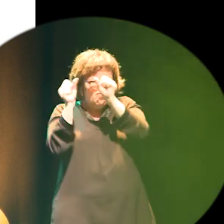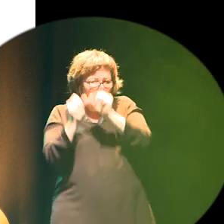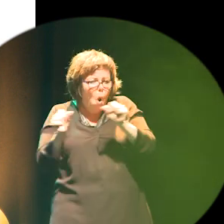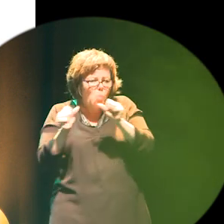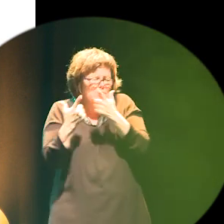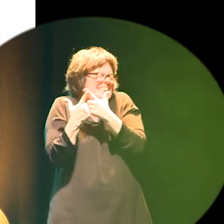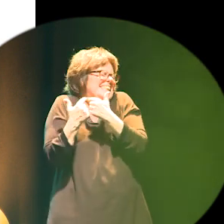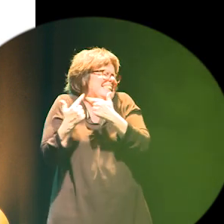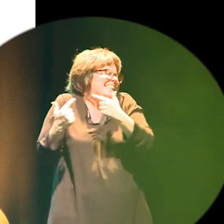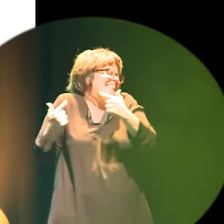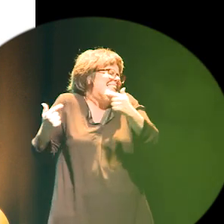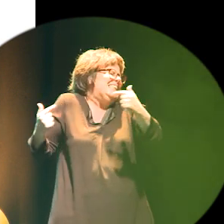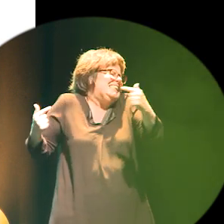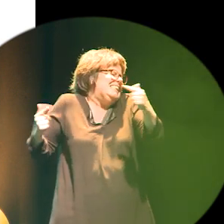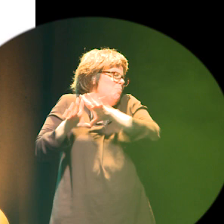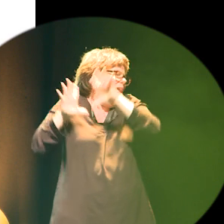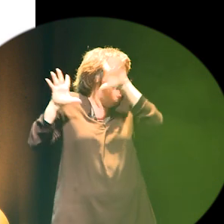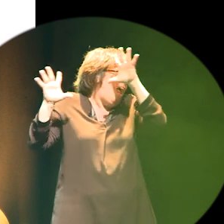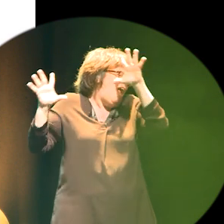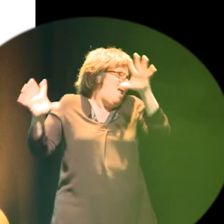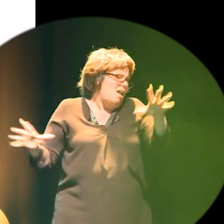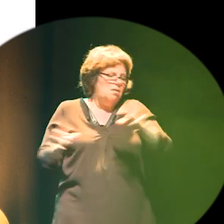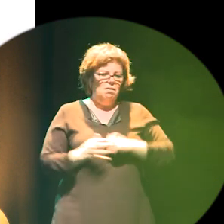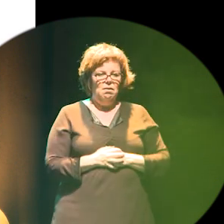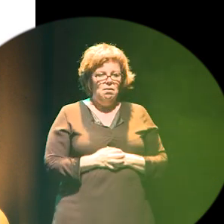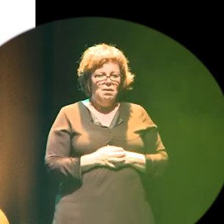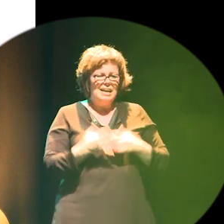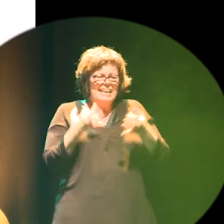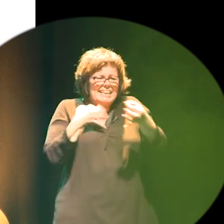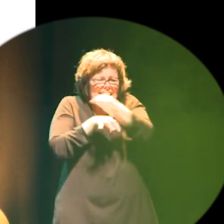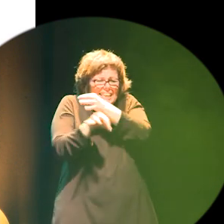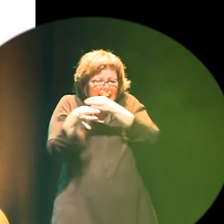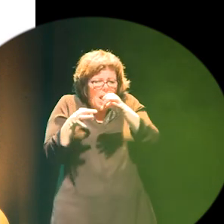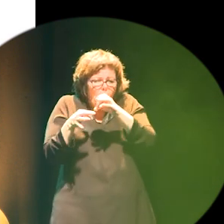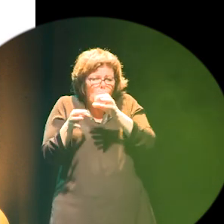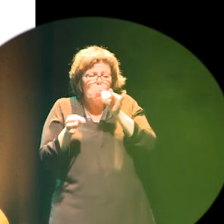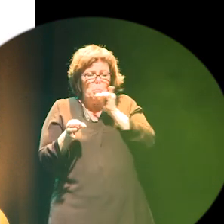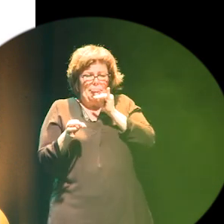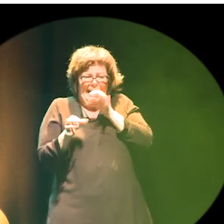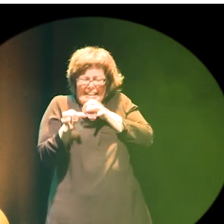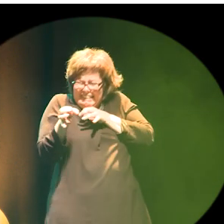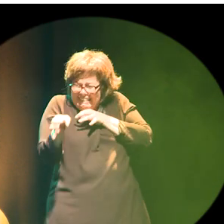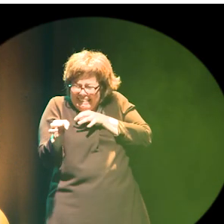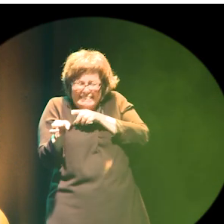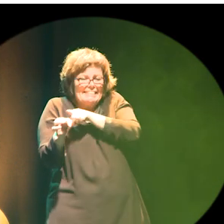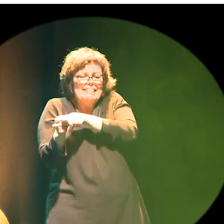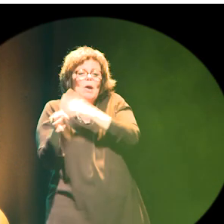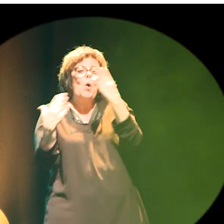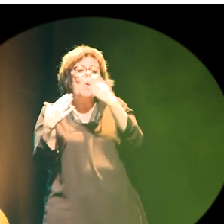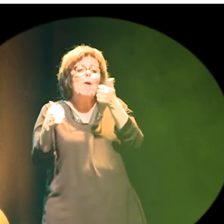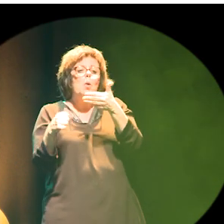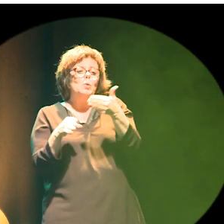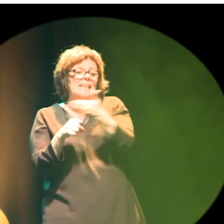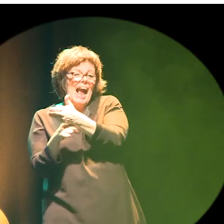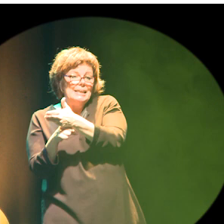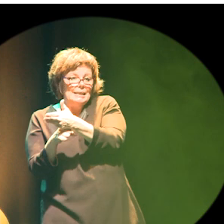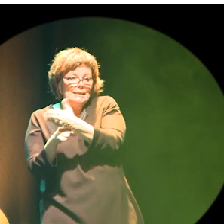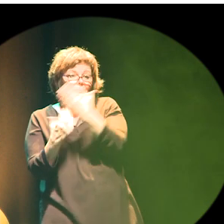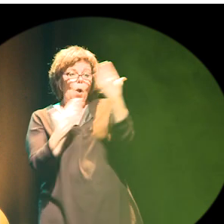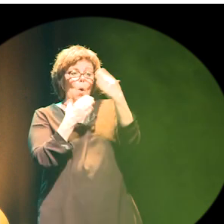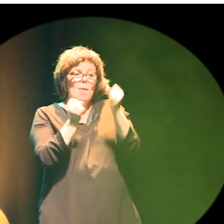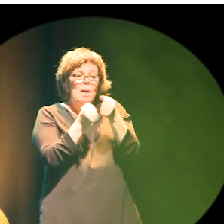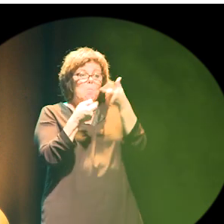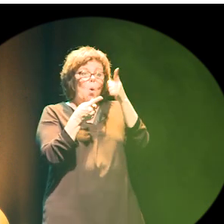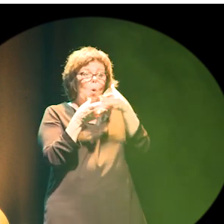d'espèces monstrueuses. Si la plus petite cellule du phytoplancton était une sardine, la plus grosse serait la ville de